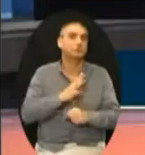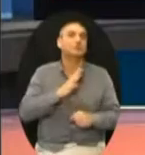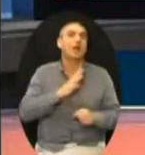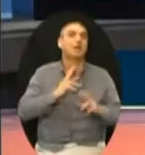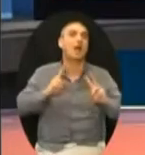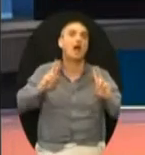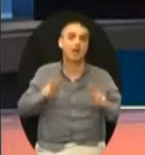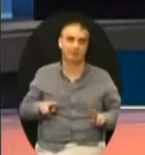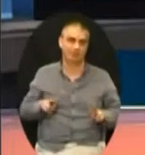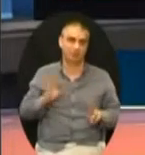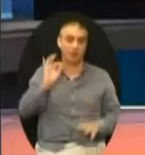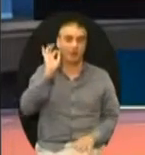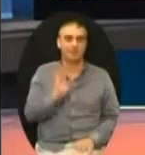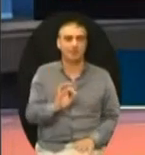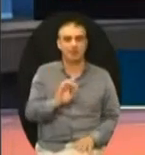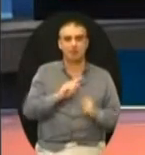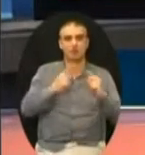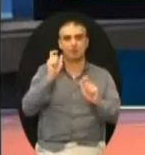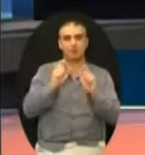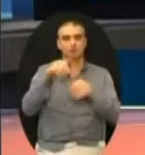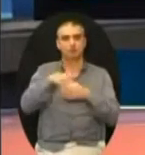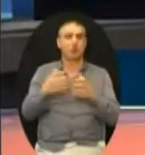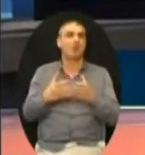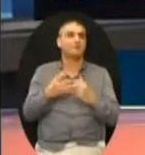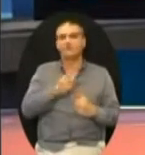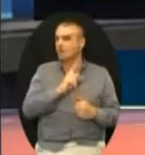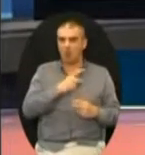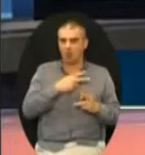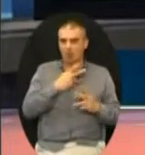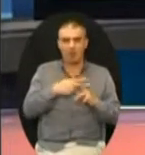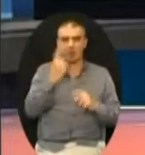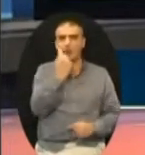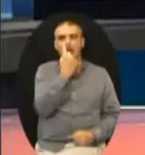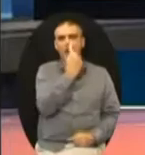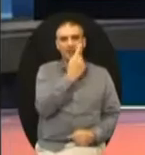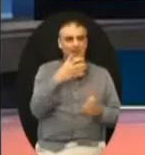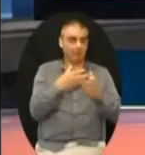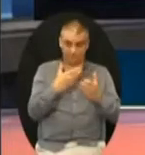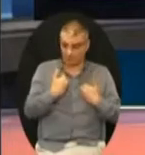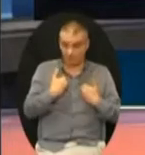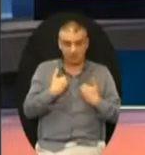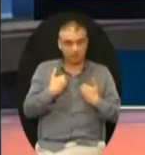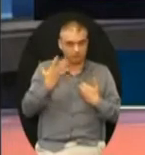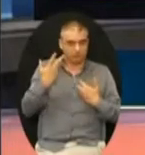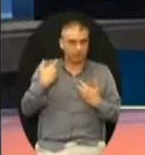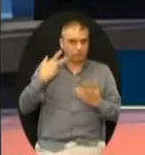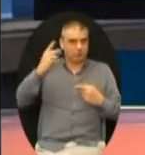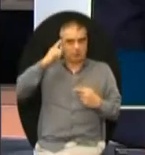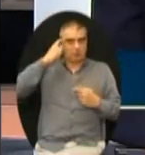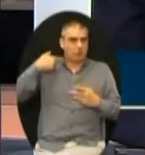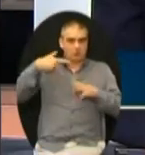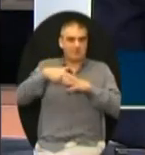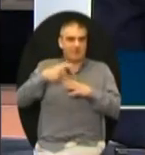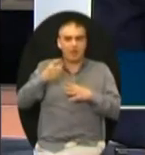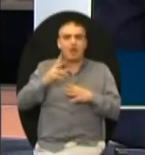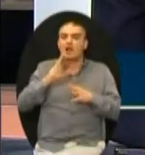סכנה אמיתית של פגיעה בכל מיני אנשים בתוך החברה, אבל זה לא רק על האינדיבידואלים בחברה, אותי או יותר מטריד,